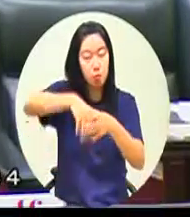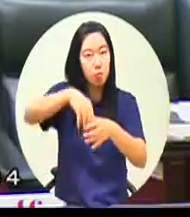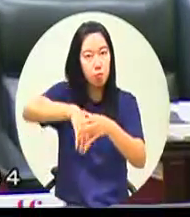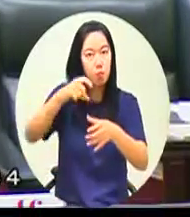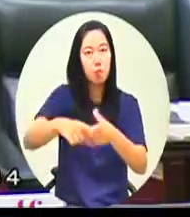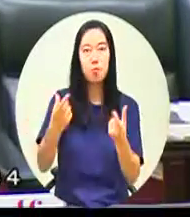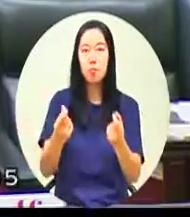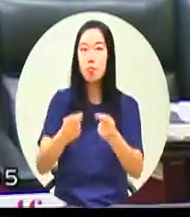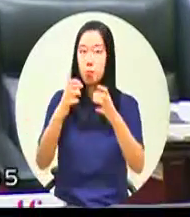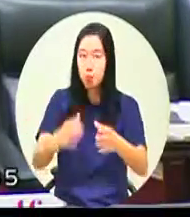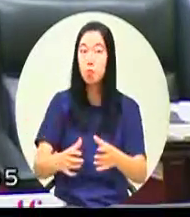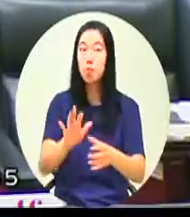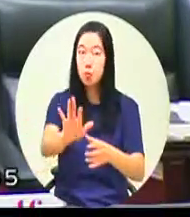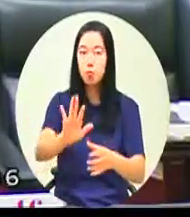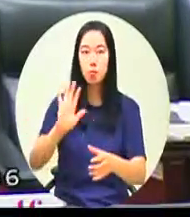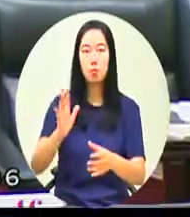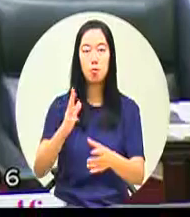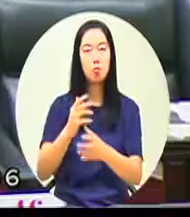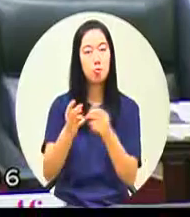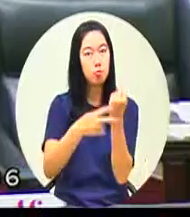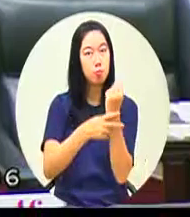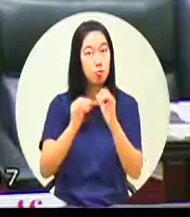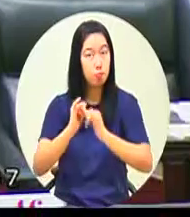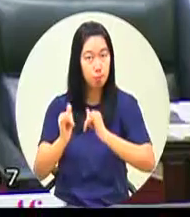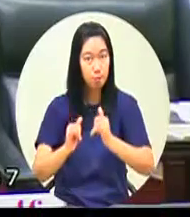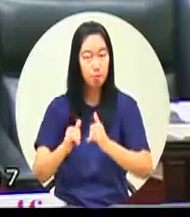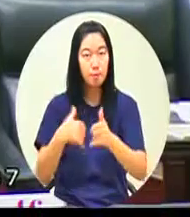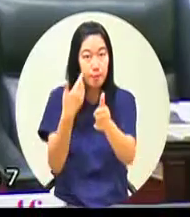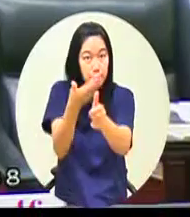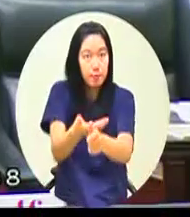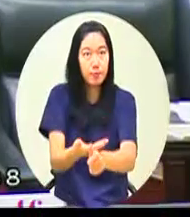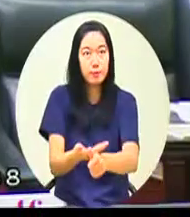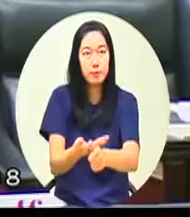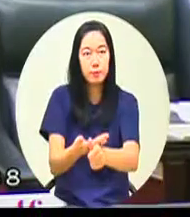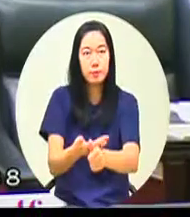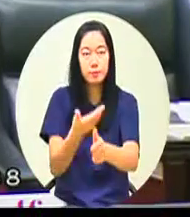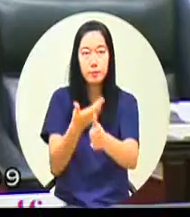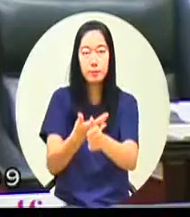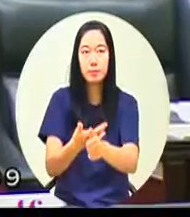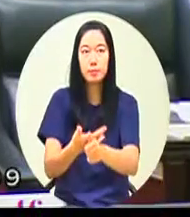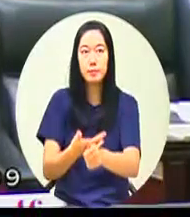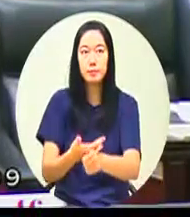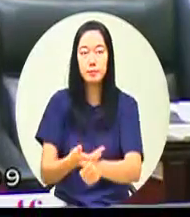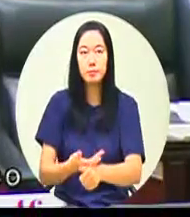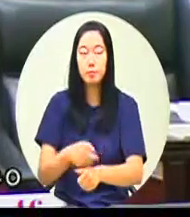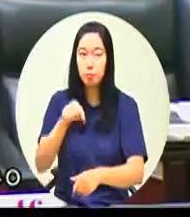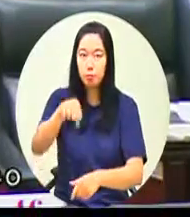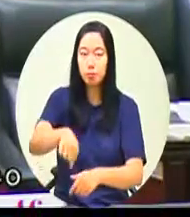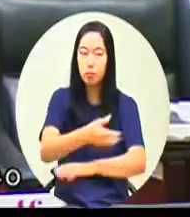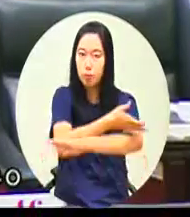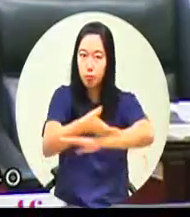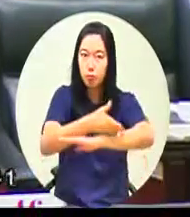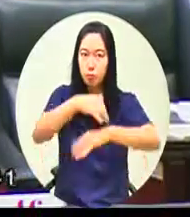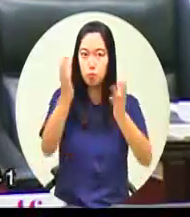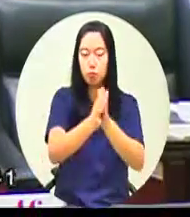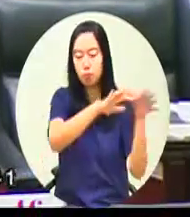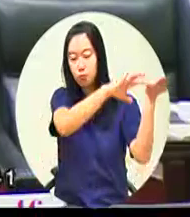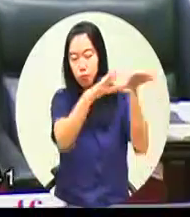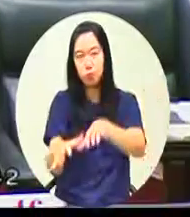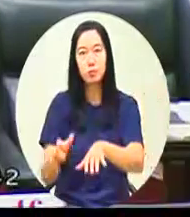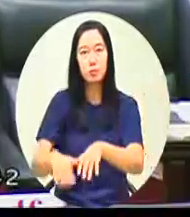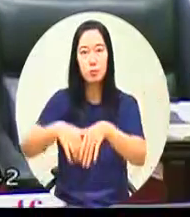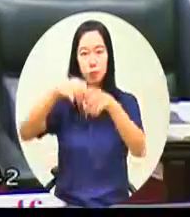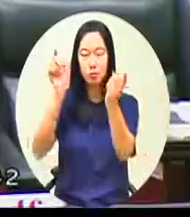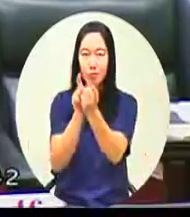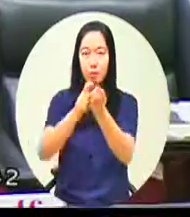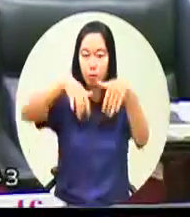讲石门潭的里面，拢互咱空军官哦，遐个水吼，拢灌堆下来，每一届落大雨拢